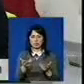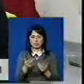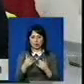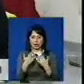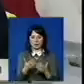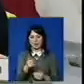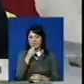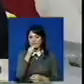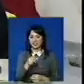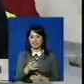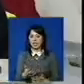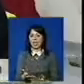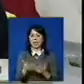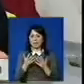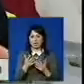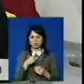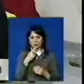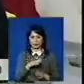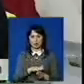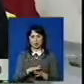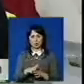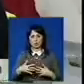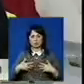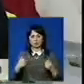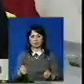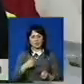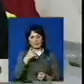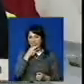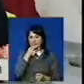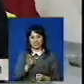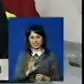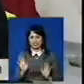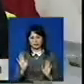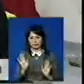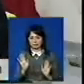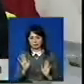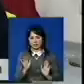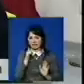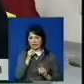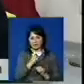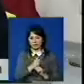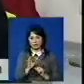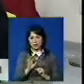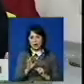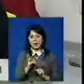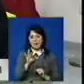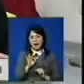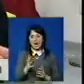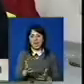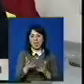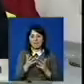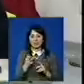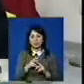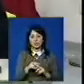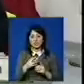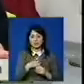ჩვენ ვერ ვიტყვით რომ ეფექტურს თუ გულისხმობთ სრულიად განკურნებას ან დაგვარამეს ვერ დავიბრალებთ, მაგრამ ეფექტურია